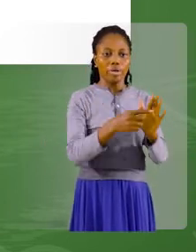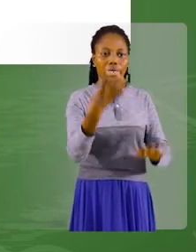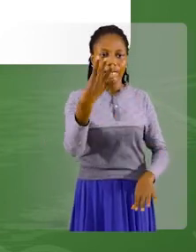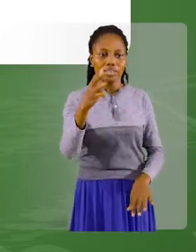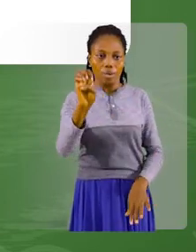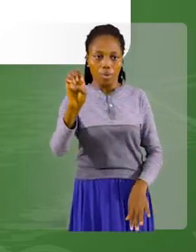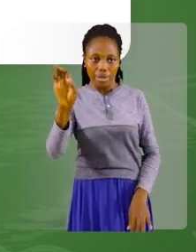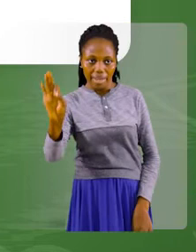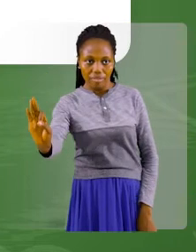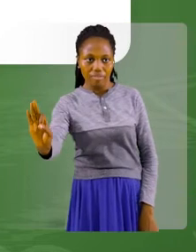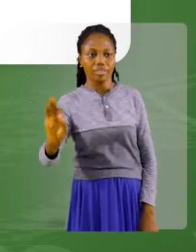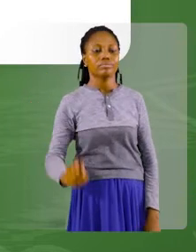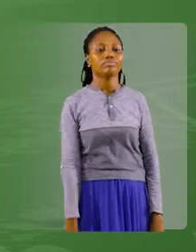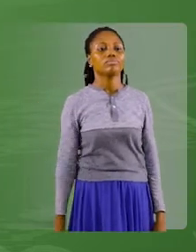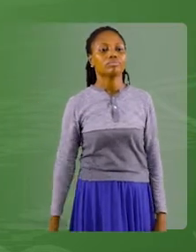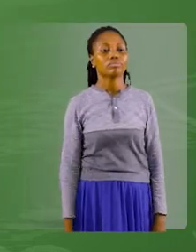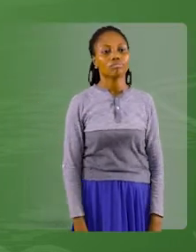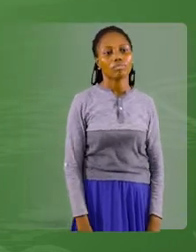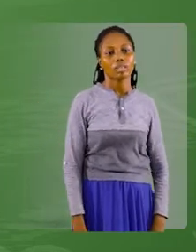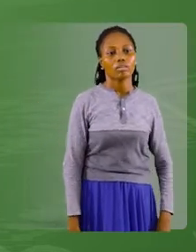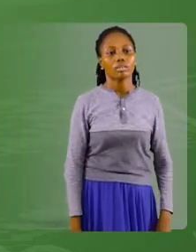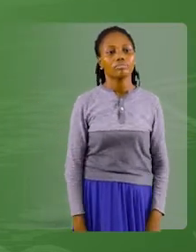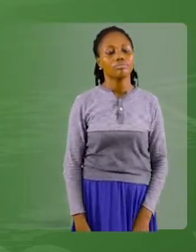moins 4EF.